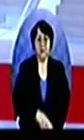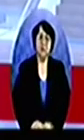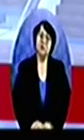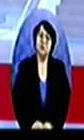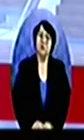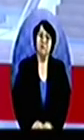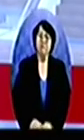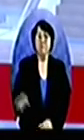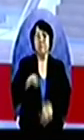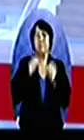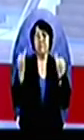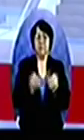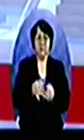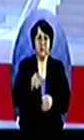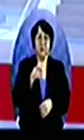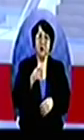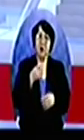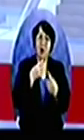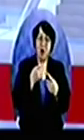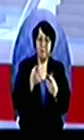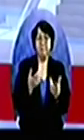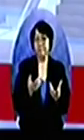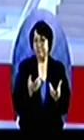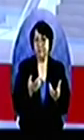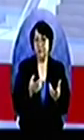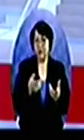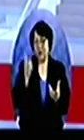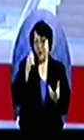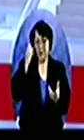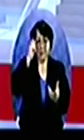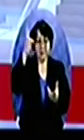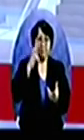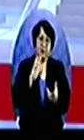Улсын хурлын чуулганы үдээс хойш хуралдаанаар Монгол Улсын ерөнхийлөгч Баттулгын саналыг буюу Монгол Улсын ерөнхий